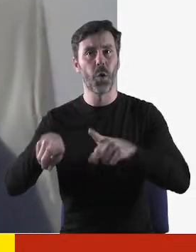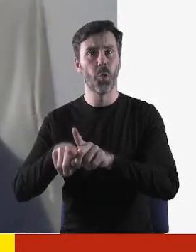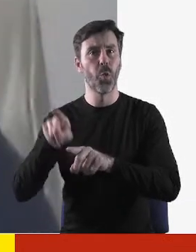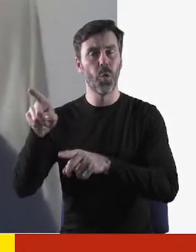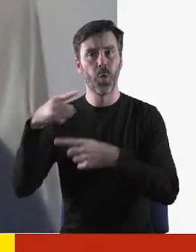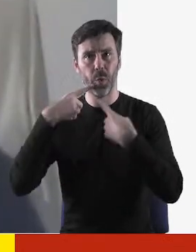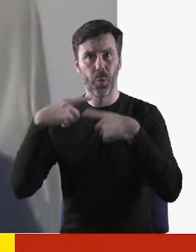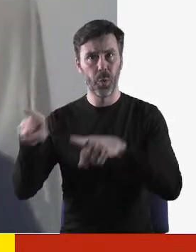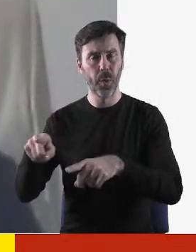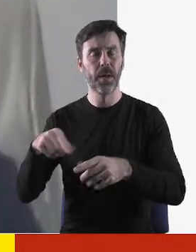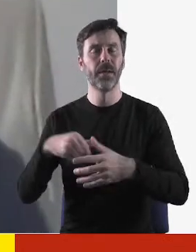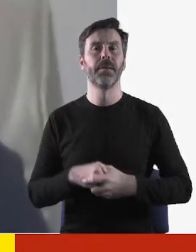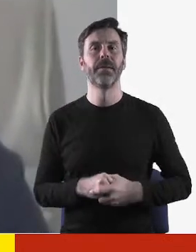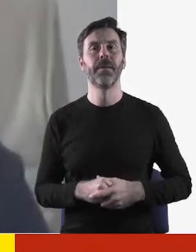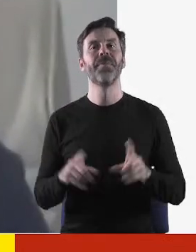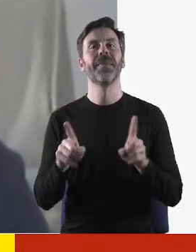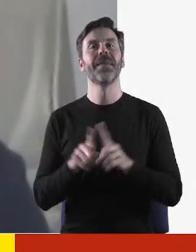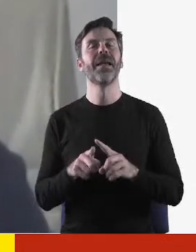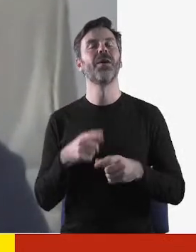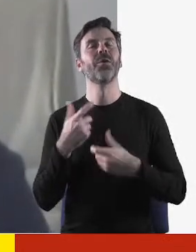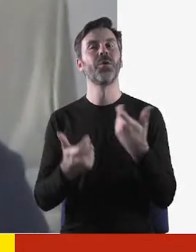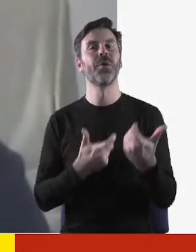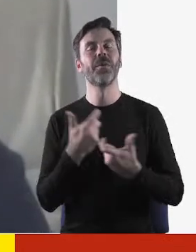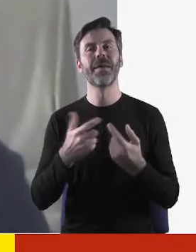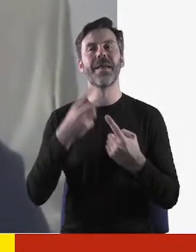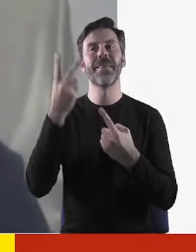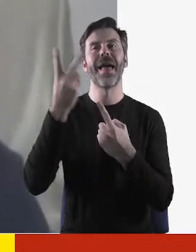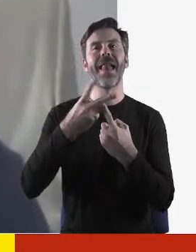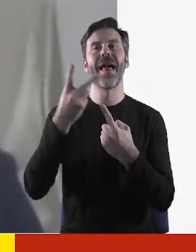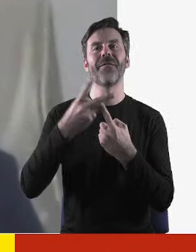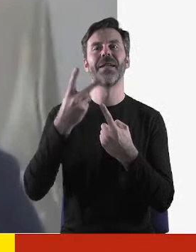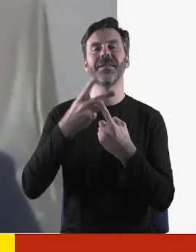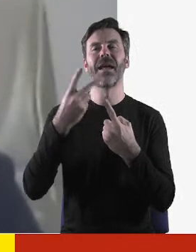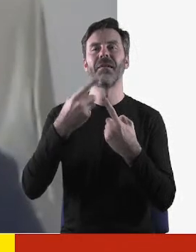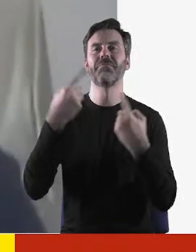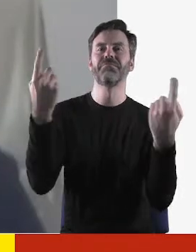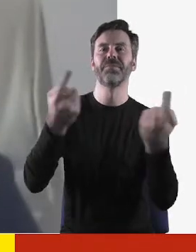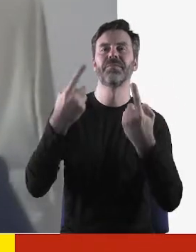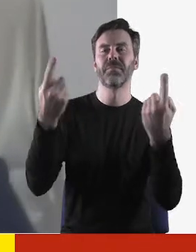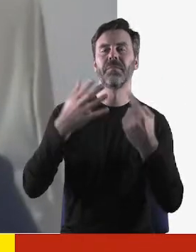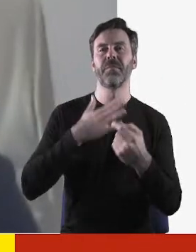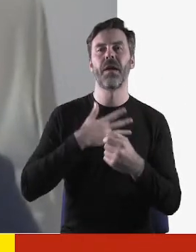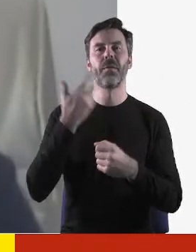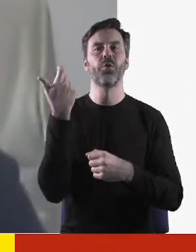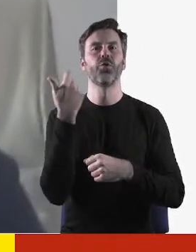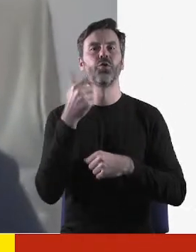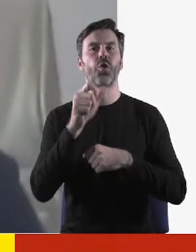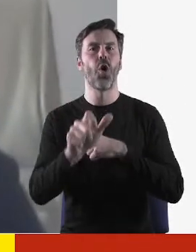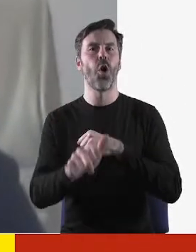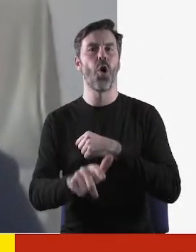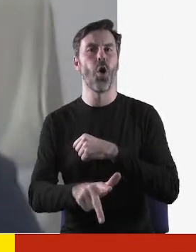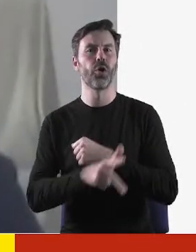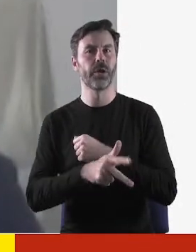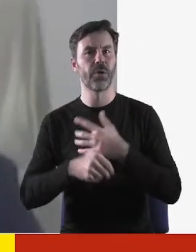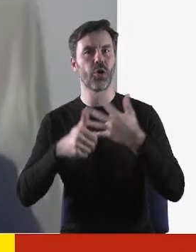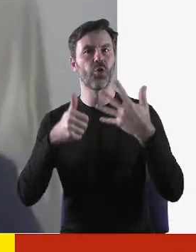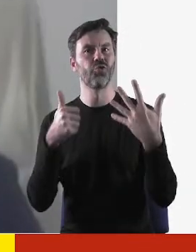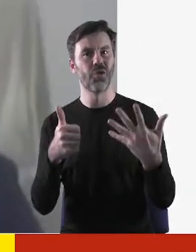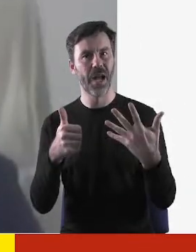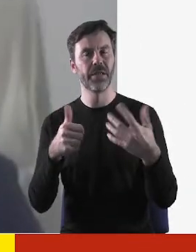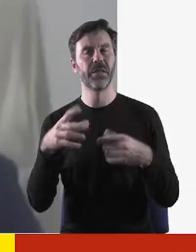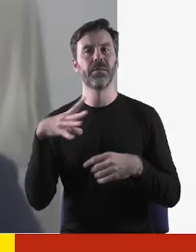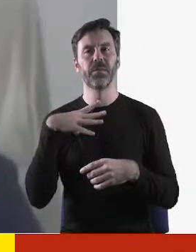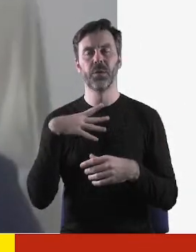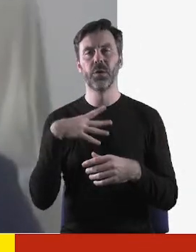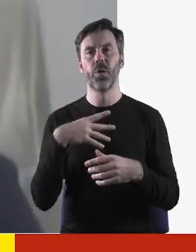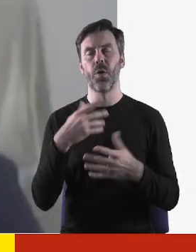również akcje w postaci spotów telewizyjnych. Wyszło nam aż 186 emisji, które były emitowane